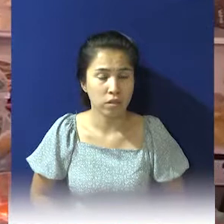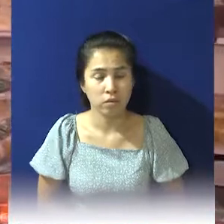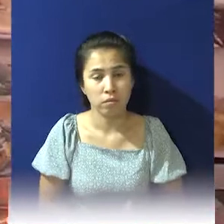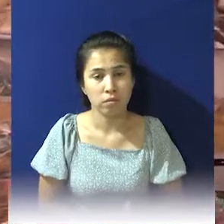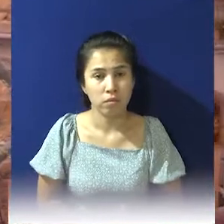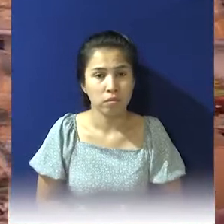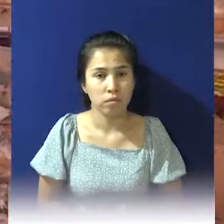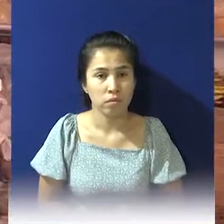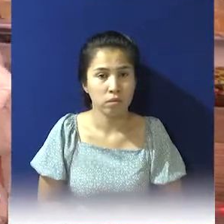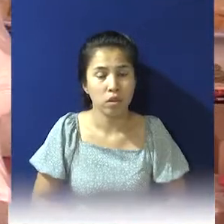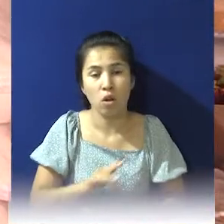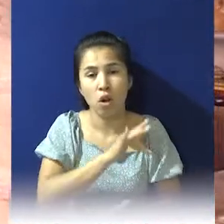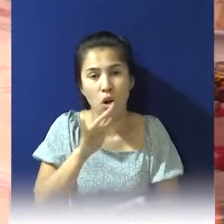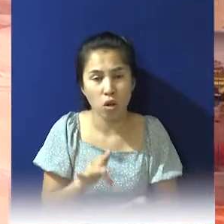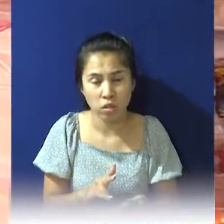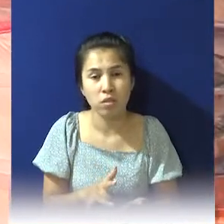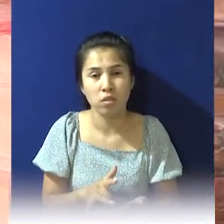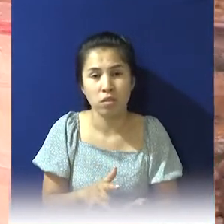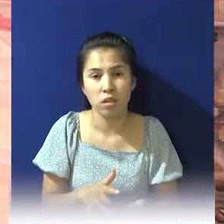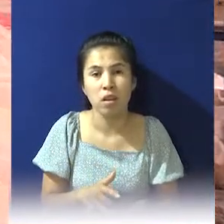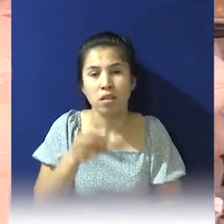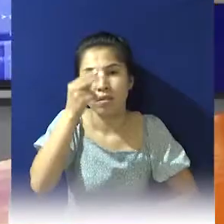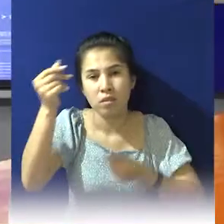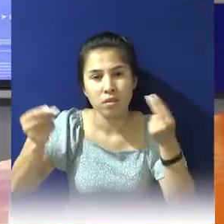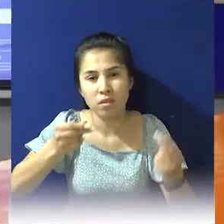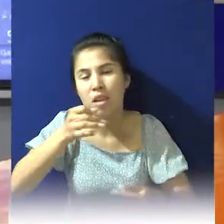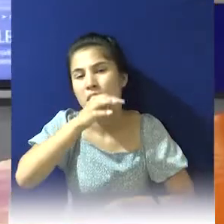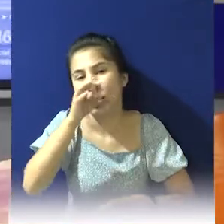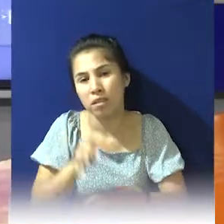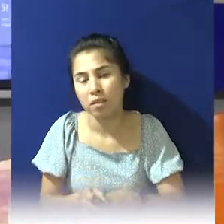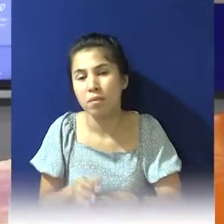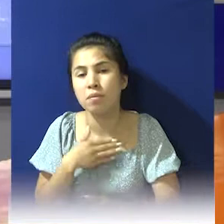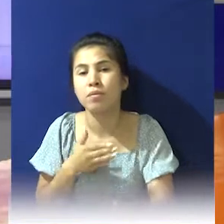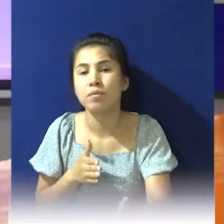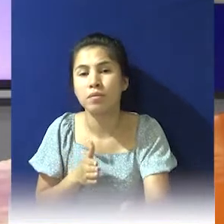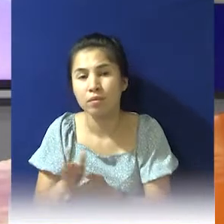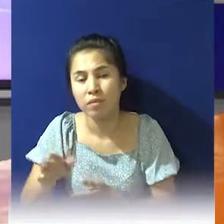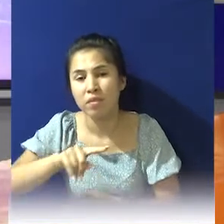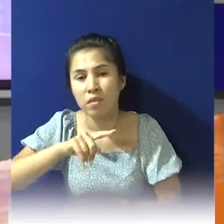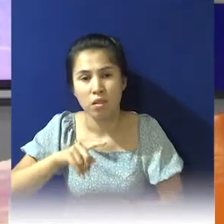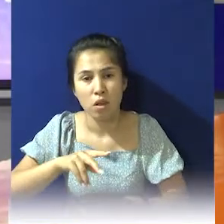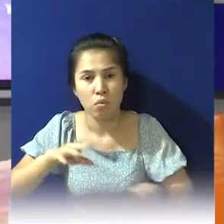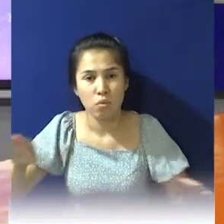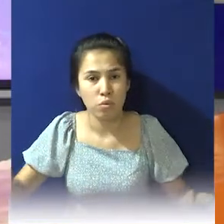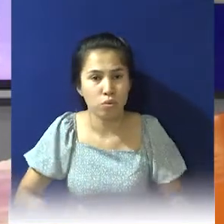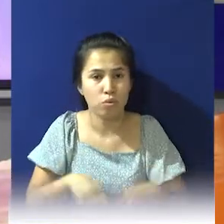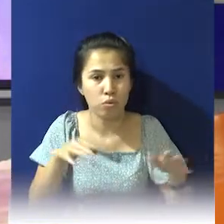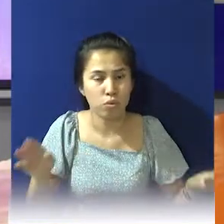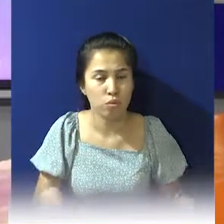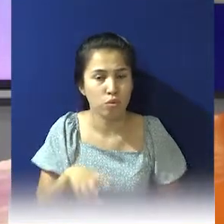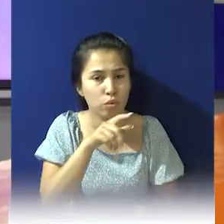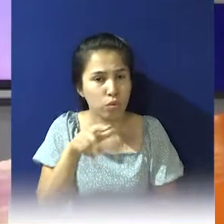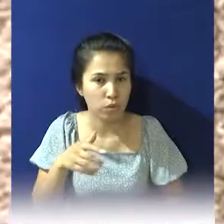Нурсултан Орынбасар, Ернар Сатыбалды, 77 News. Компания «Астықтранс» приступила к перевозкам казахстанского зерна